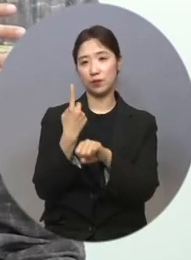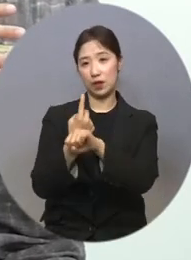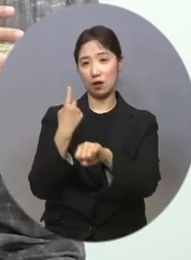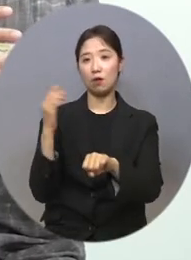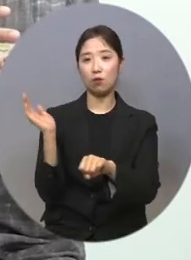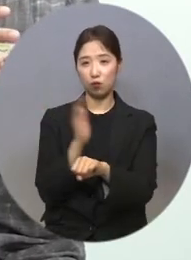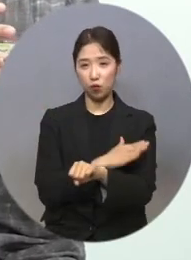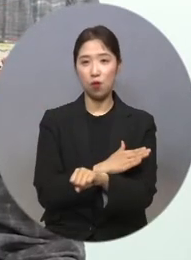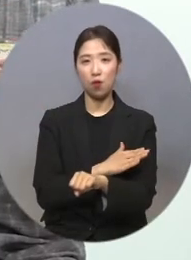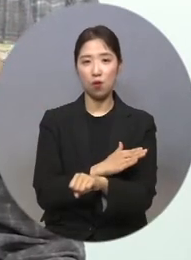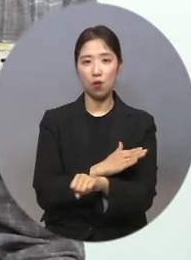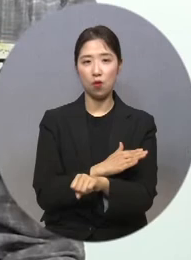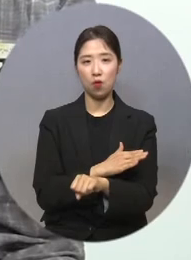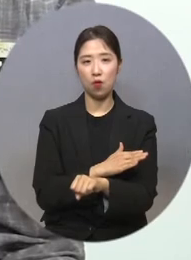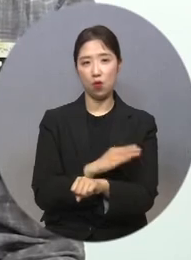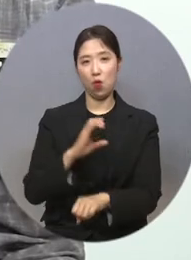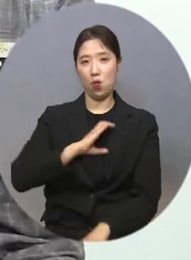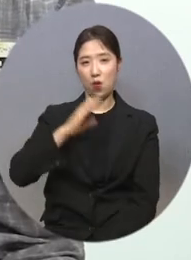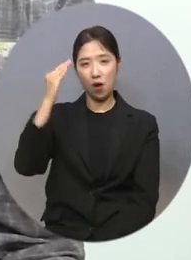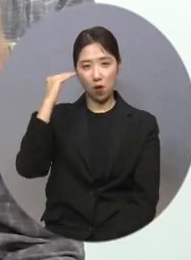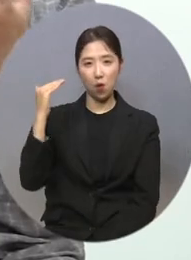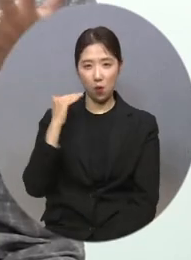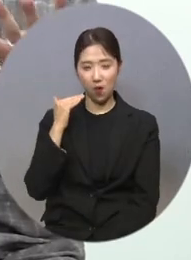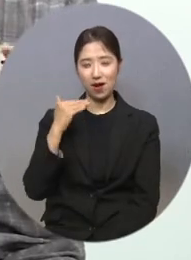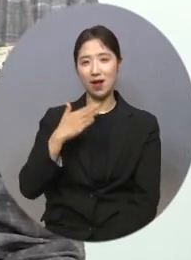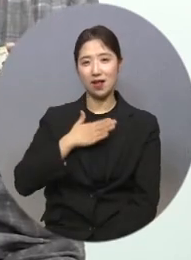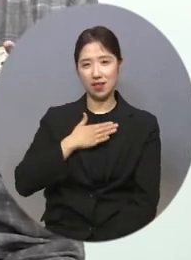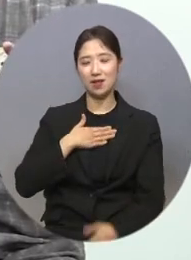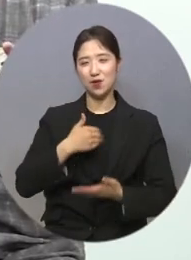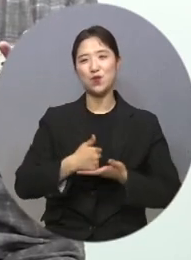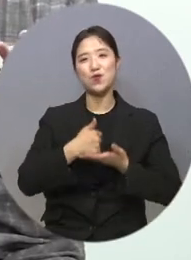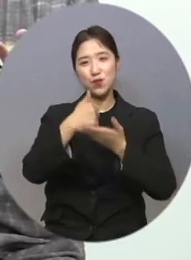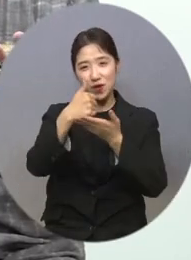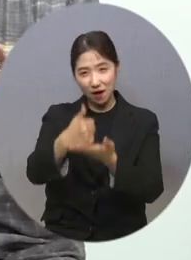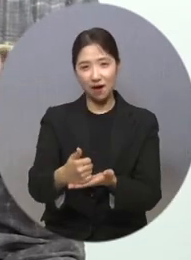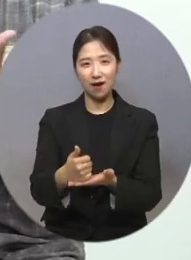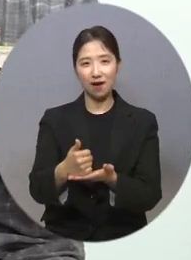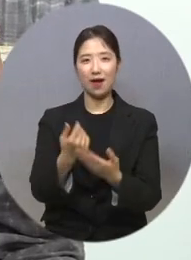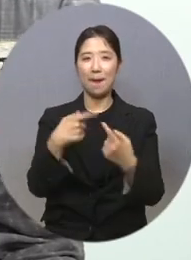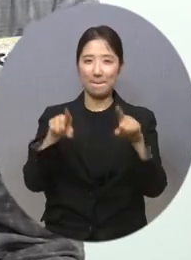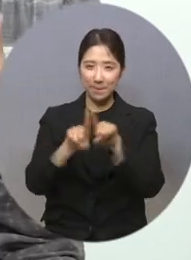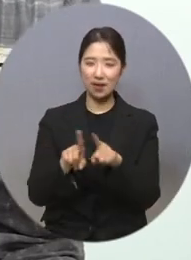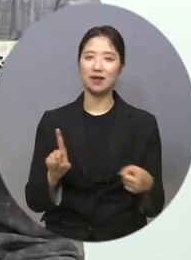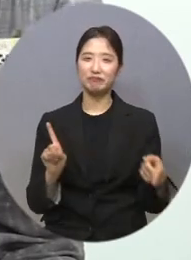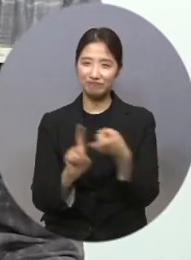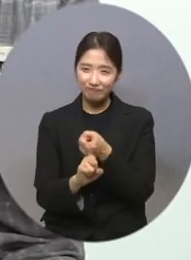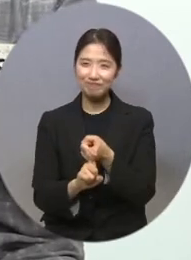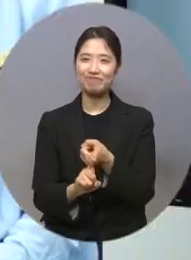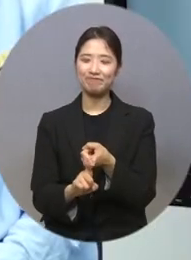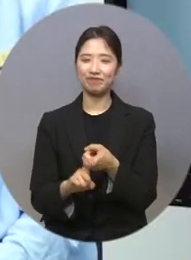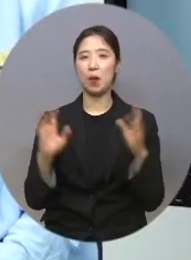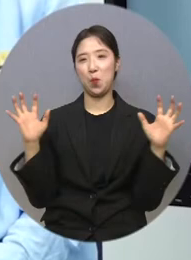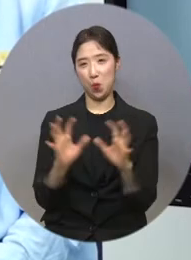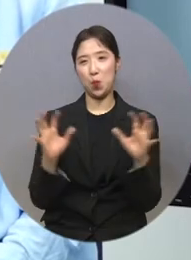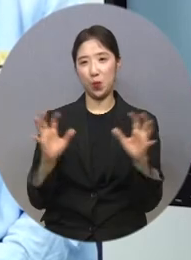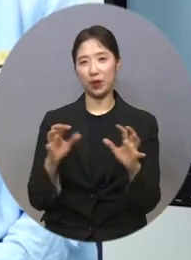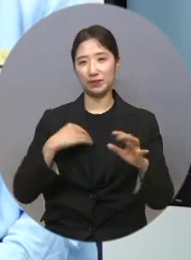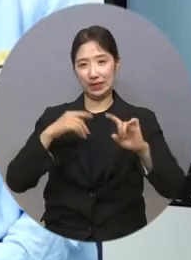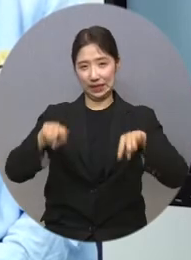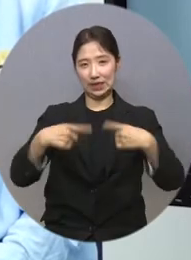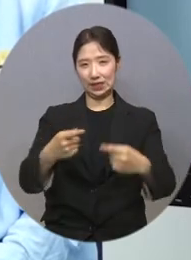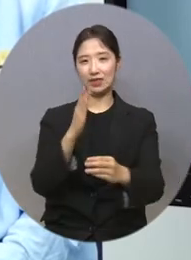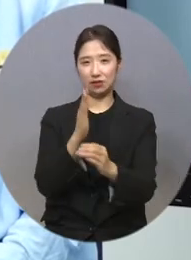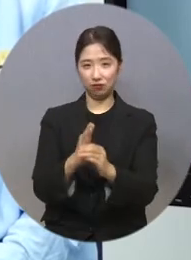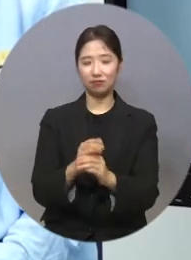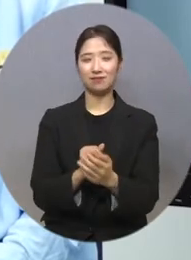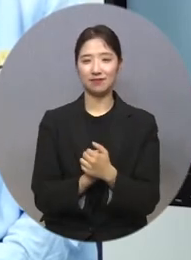이제 리코다 코리아에서 이제 어떤 한 분이 저한테 이렇게 초청을 해주셔서 함께 계속 이제 연대하면서 모임을 나가고 있는데 그러니까